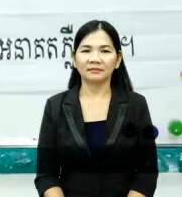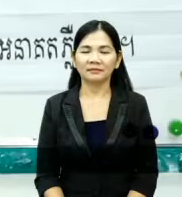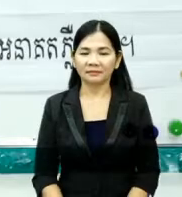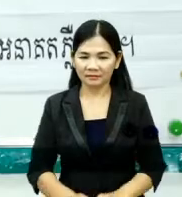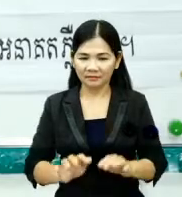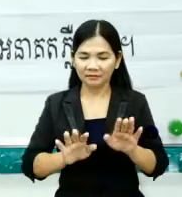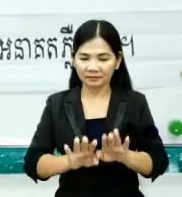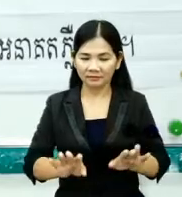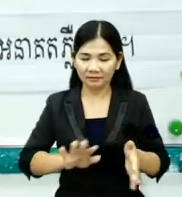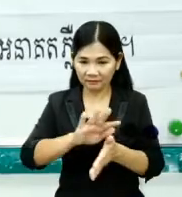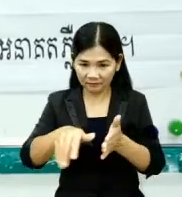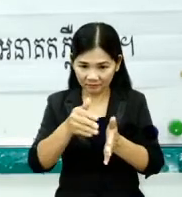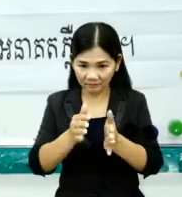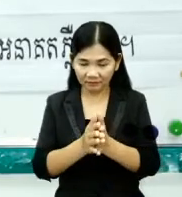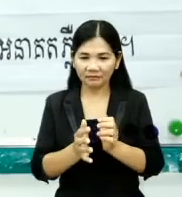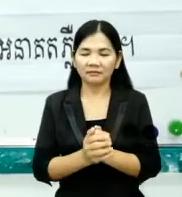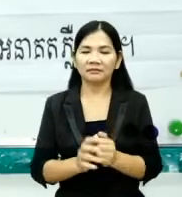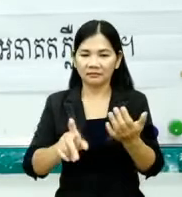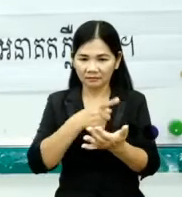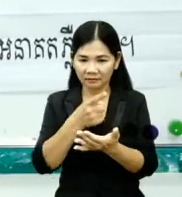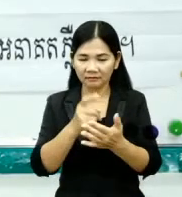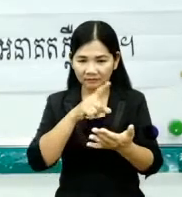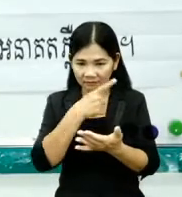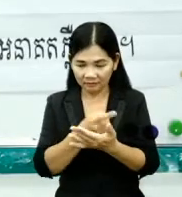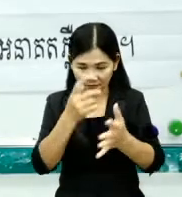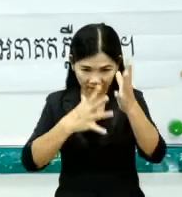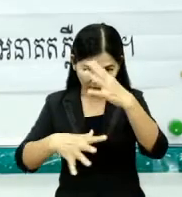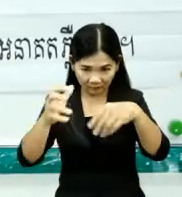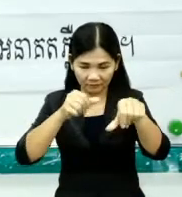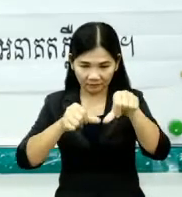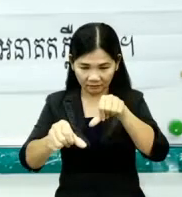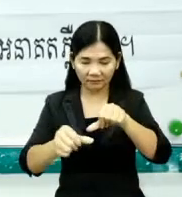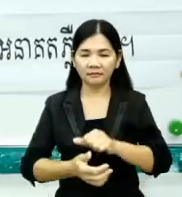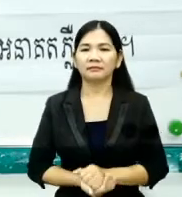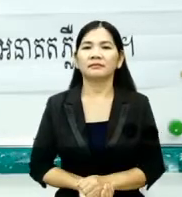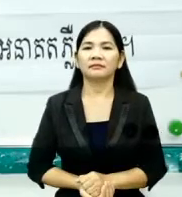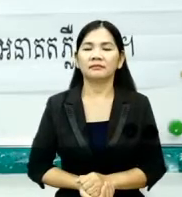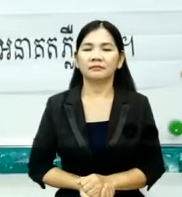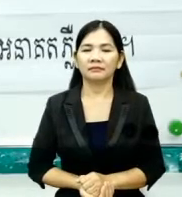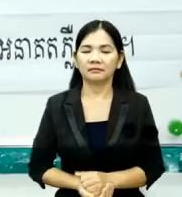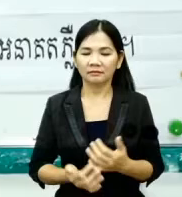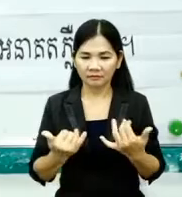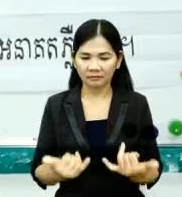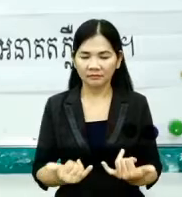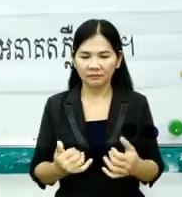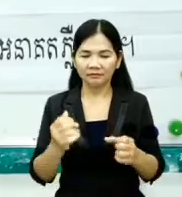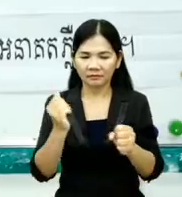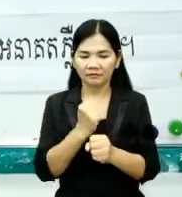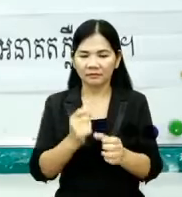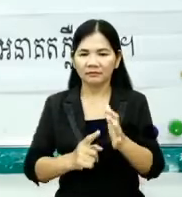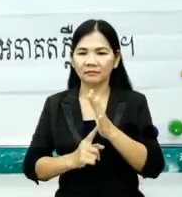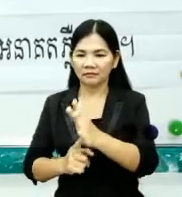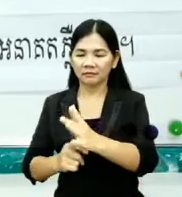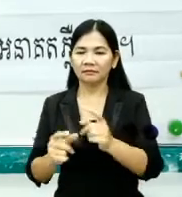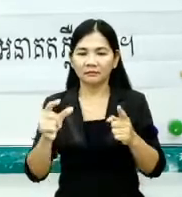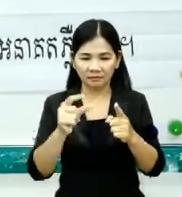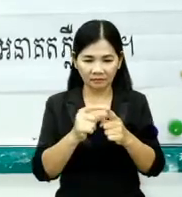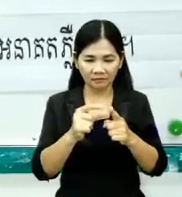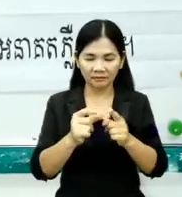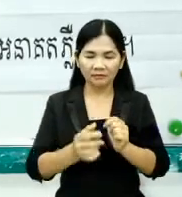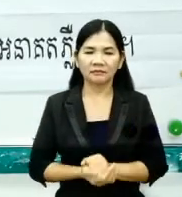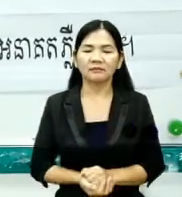con con con từng ở khnề ai lên nấy con từng ở khnề chơi rôm riêng bên to chơi mùi nẹt cơ tiệt ná đại ẩm bánh mình nấy cứ nẹt cơ bằng hai con ẩm pi tiệt